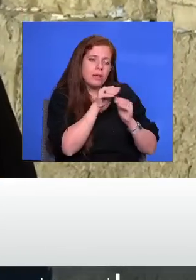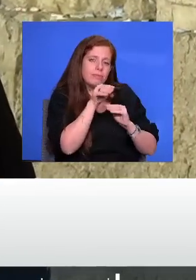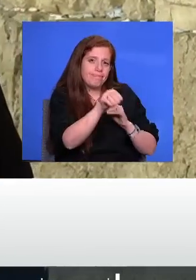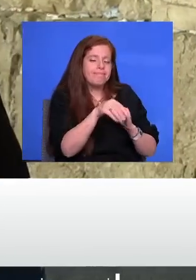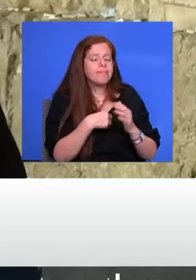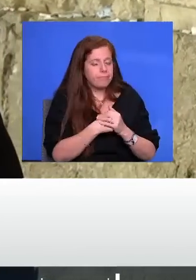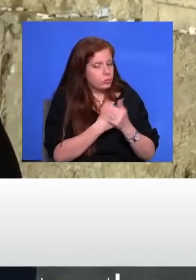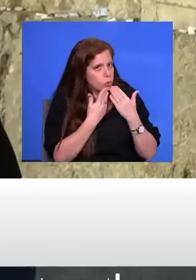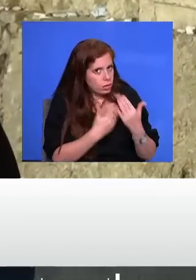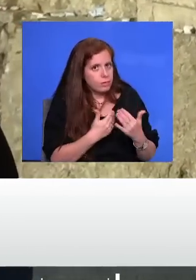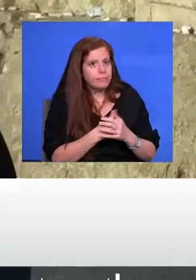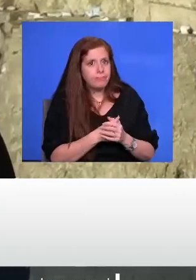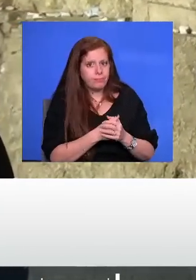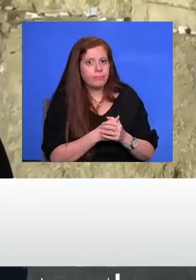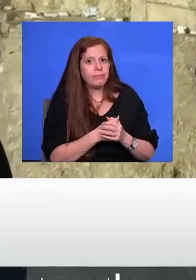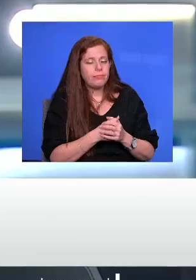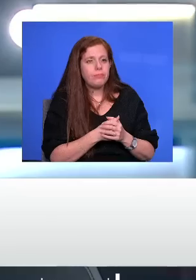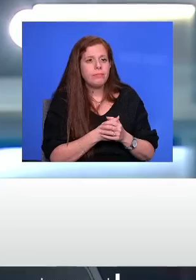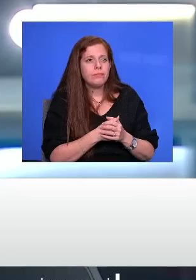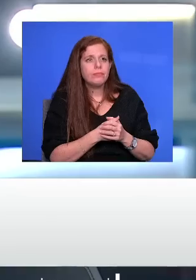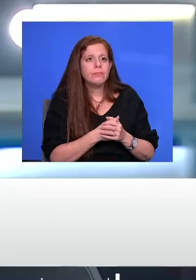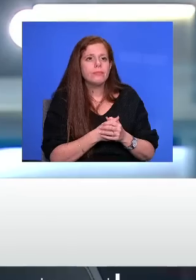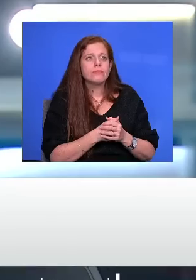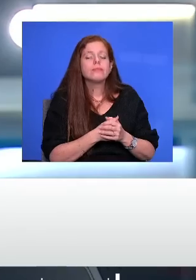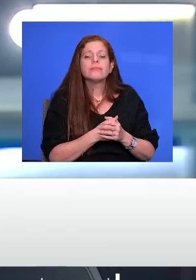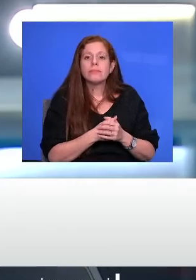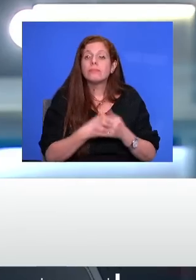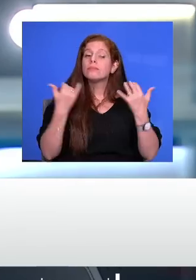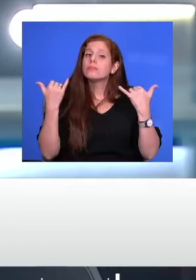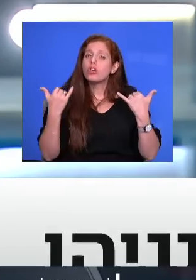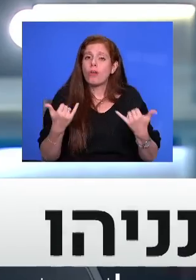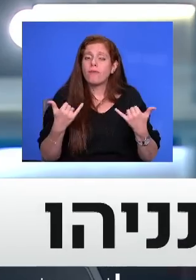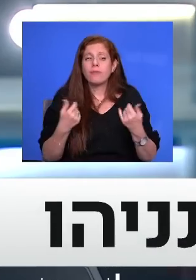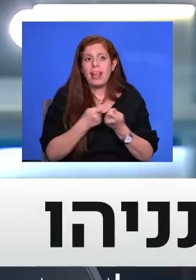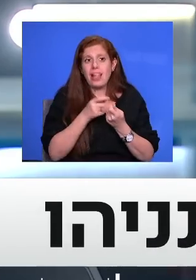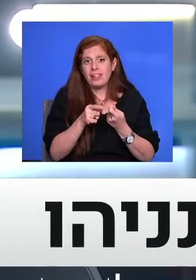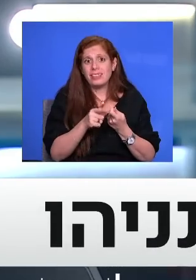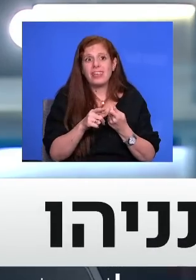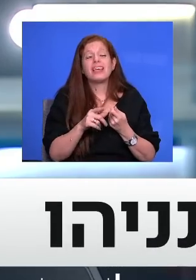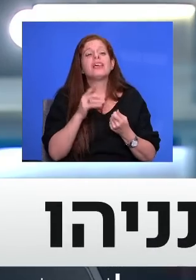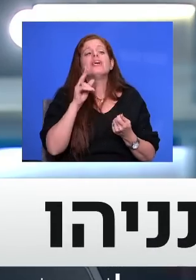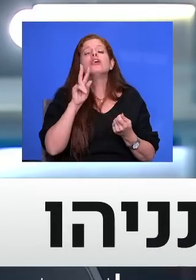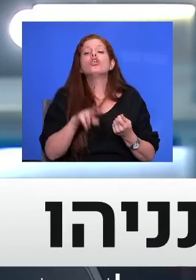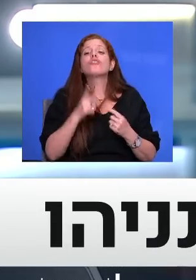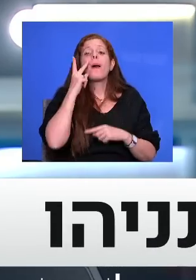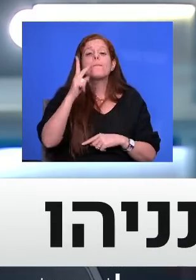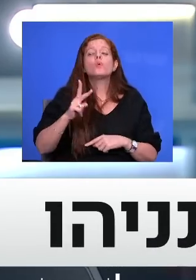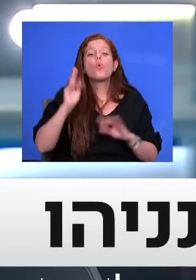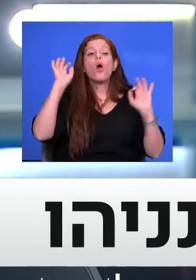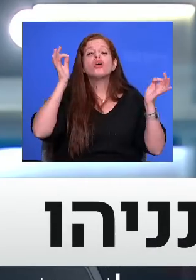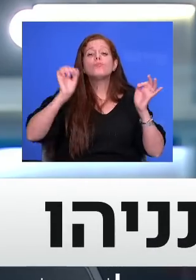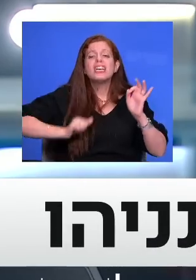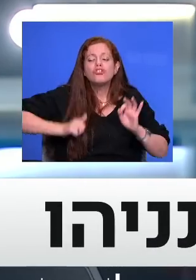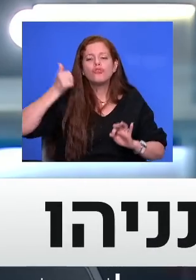העקיבא. תודה עקיבא. תודה. עכשיו לעניין הזה, יש כבר ביקור רשמי ראשון שעל